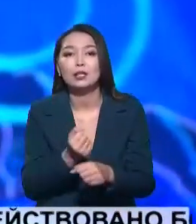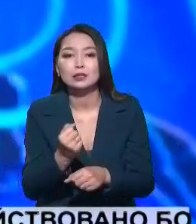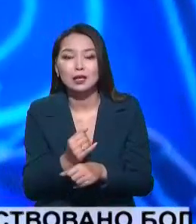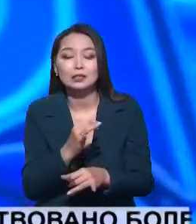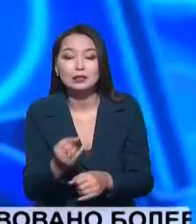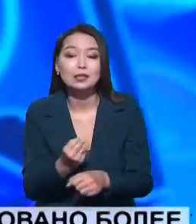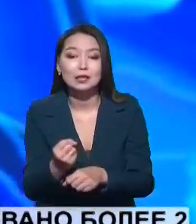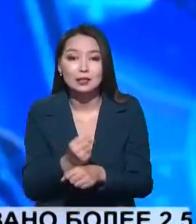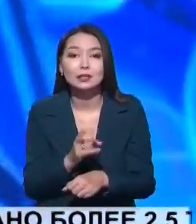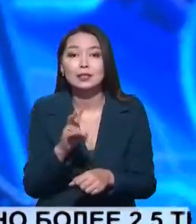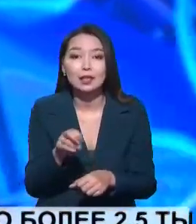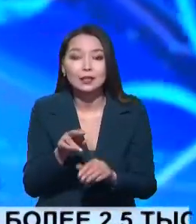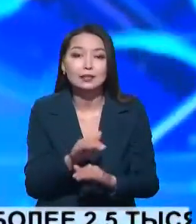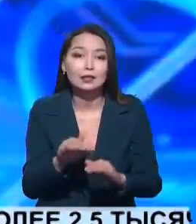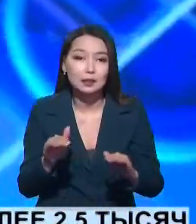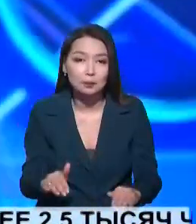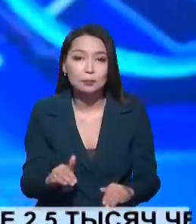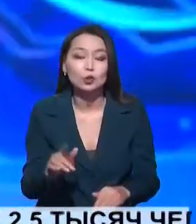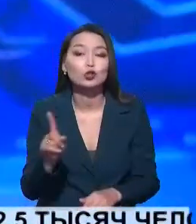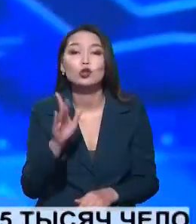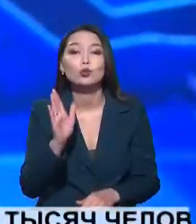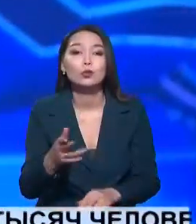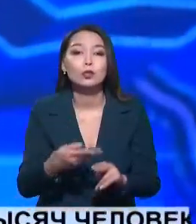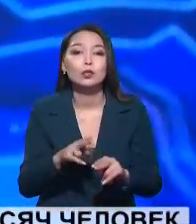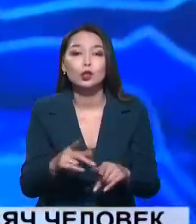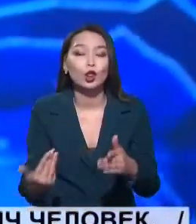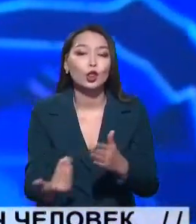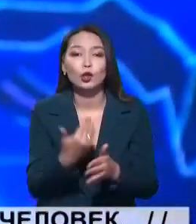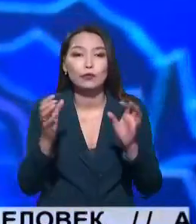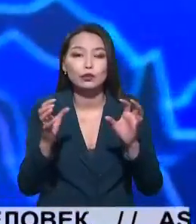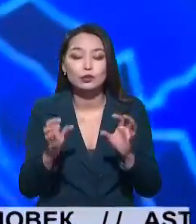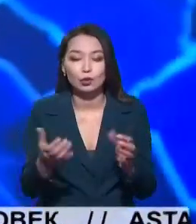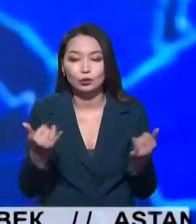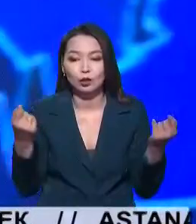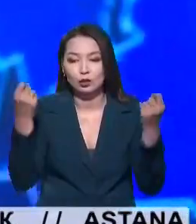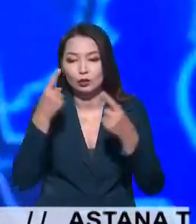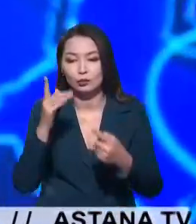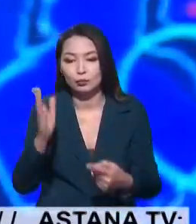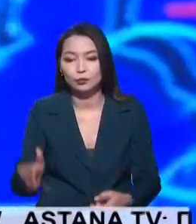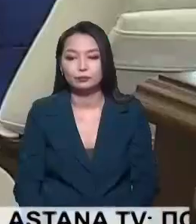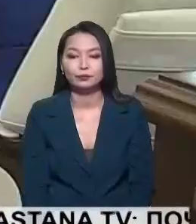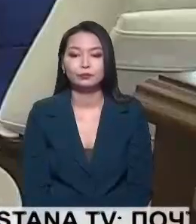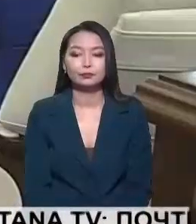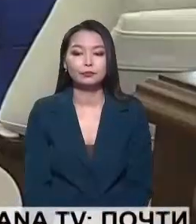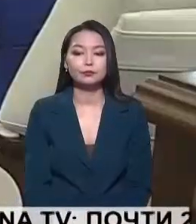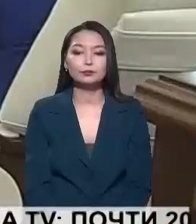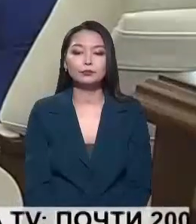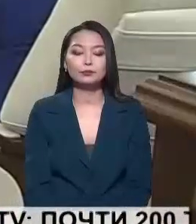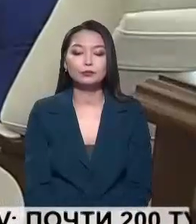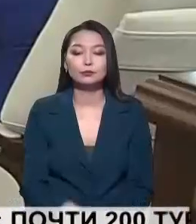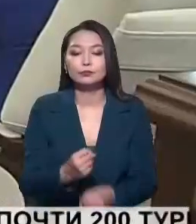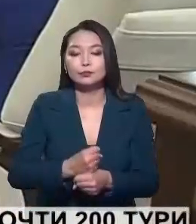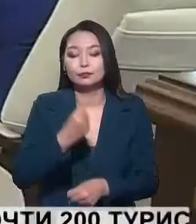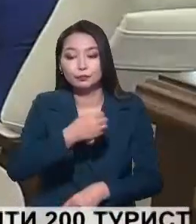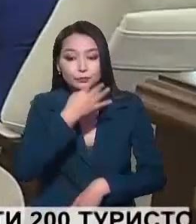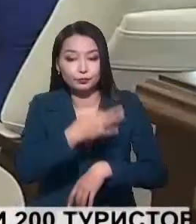и насилие над детьми. Чего ожидают от этих новшеств эксперты, выясняла Дильнас Насекенова. Ужесточить